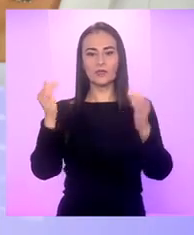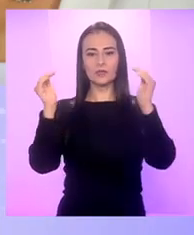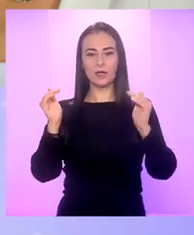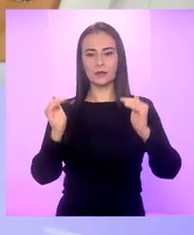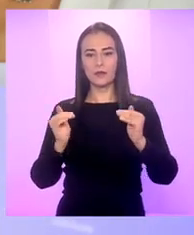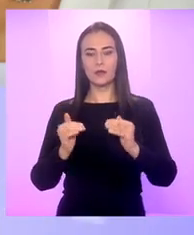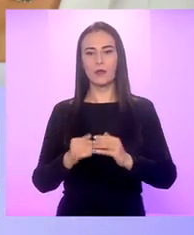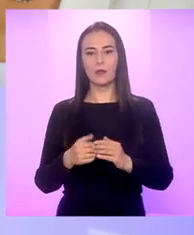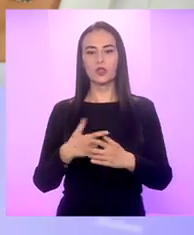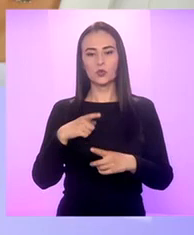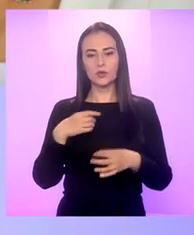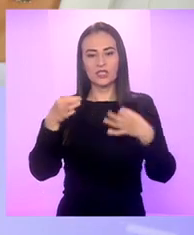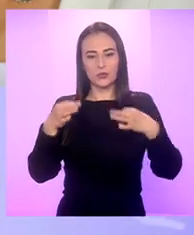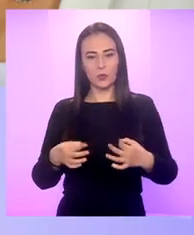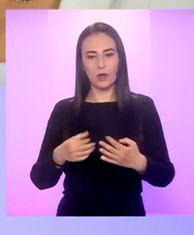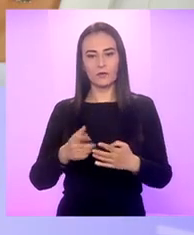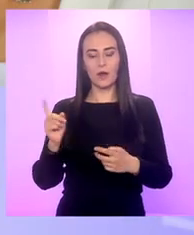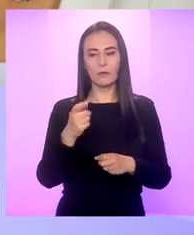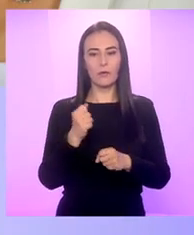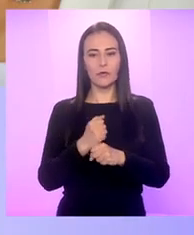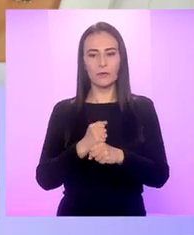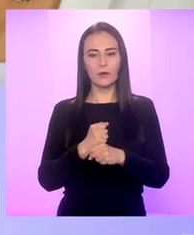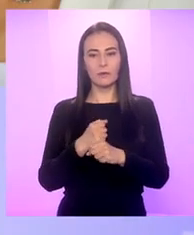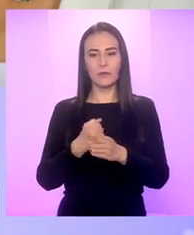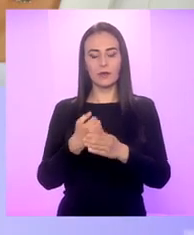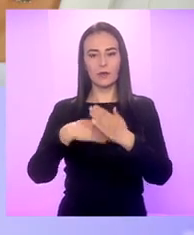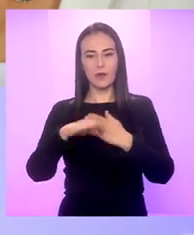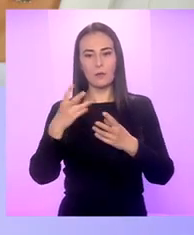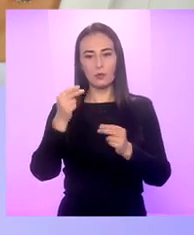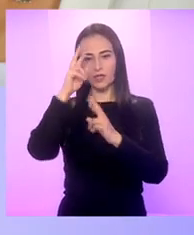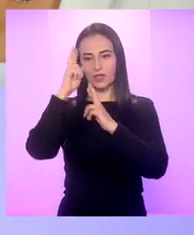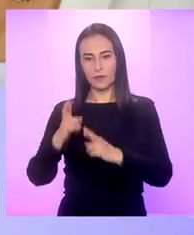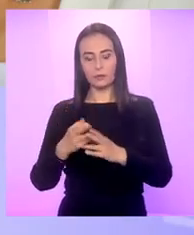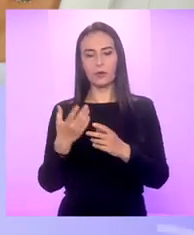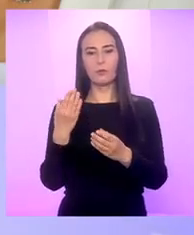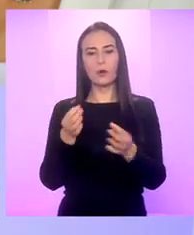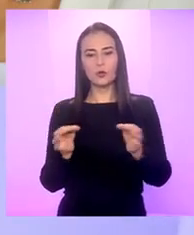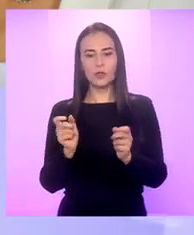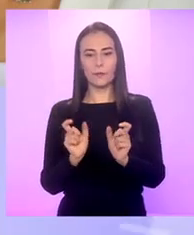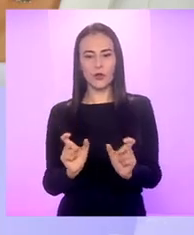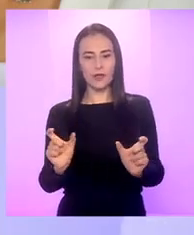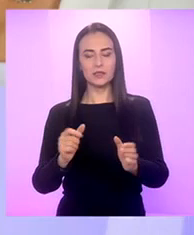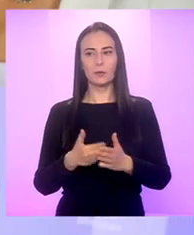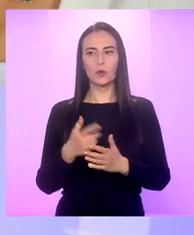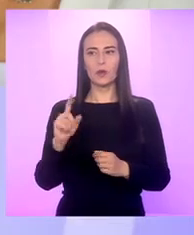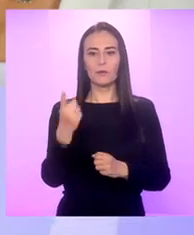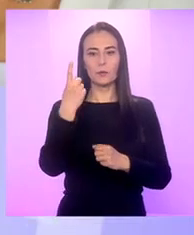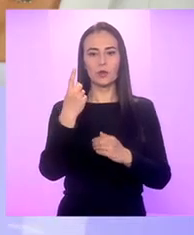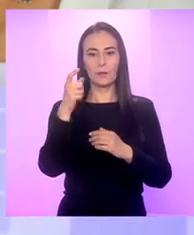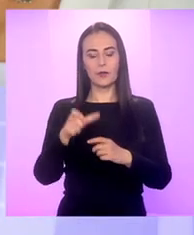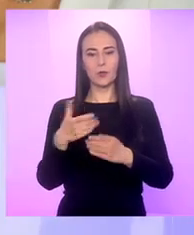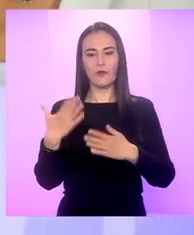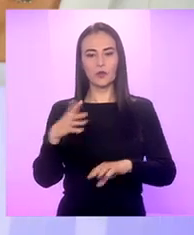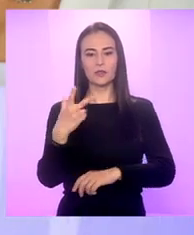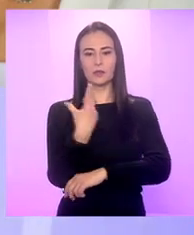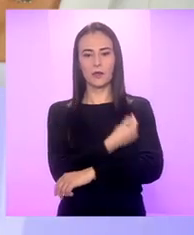de incidență mă Cu siguranță se datorează și faptului că oamenii au respectat măsurile de protecție dar și pentru că numărul persoanelor vaccinate